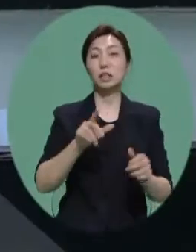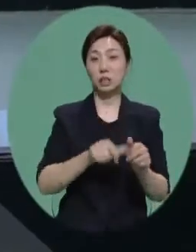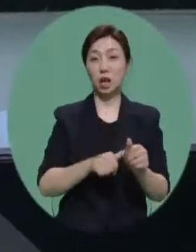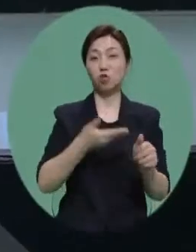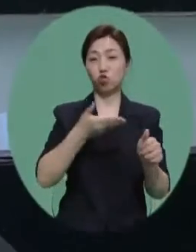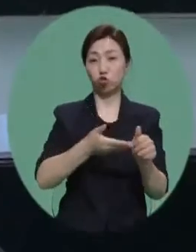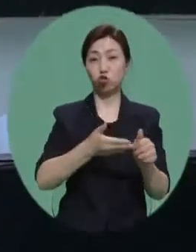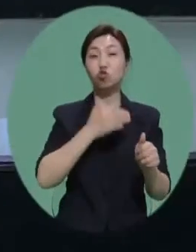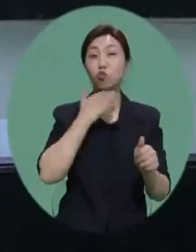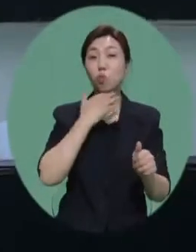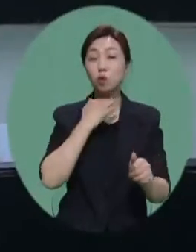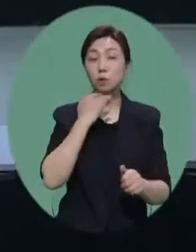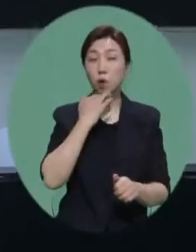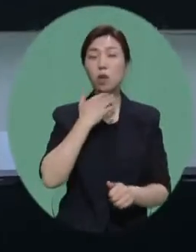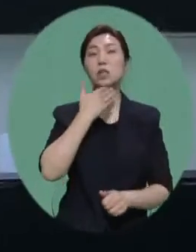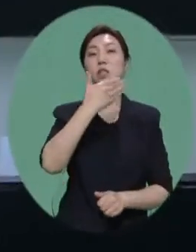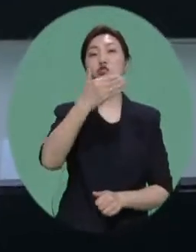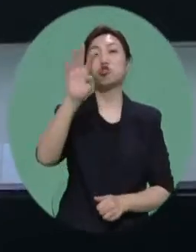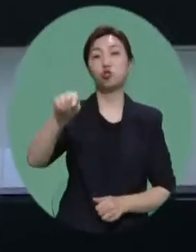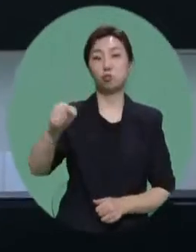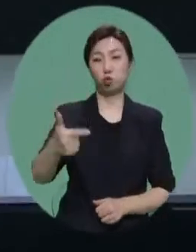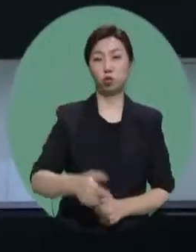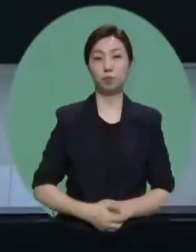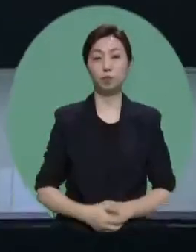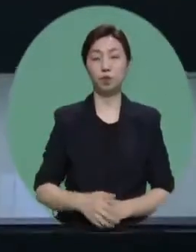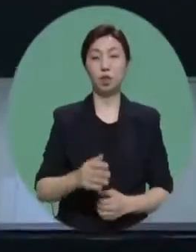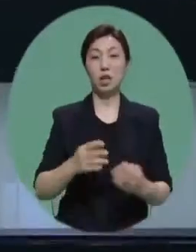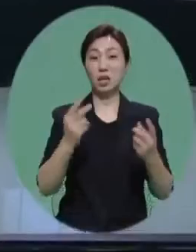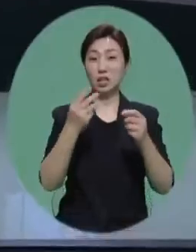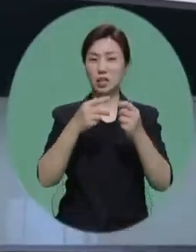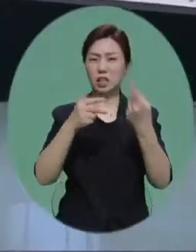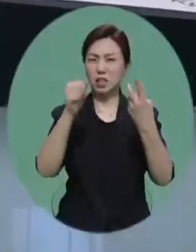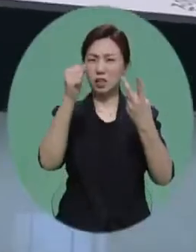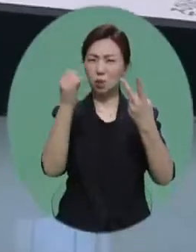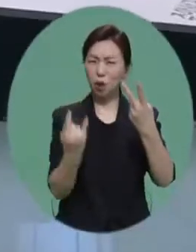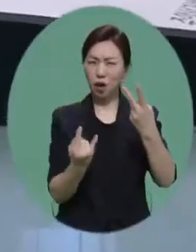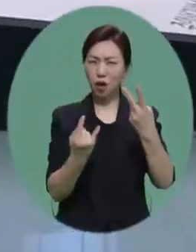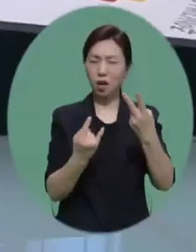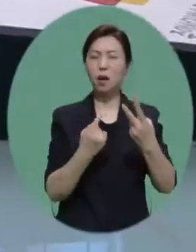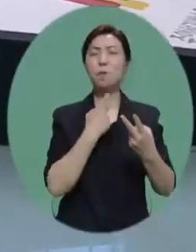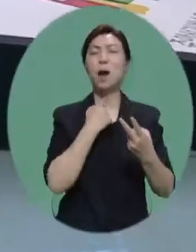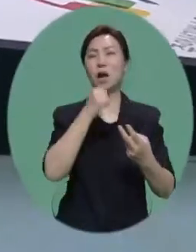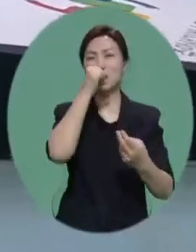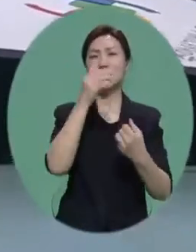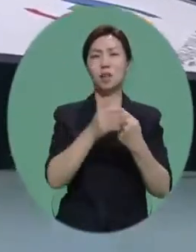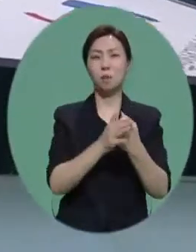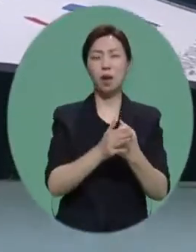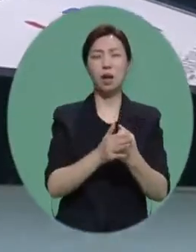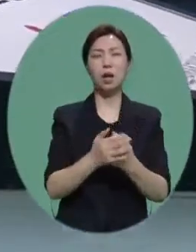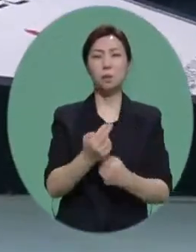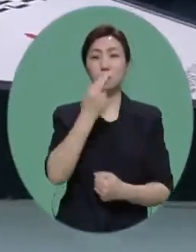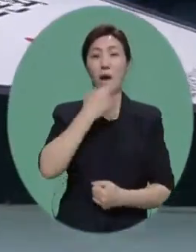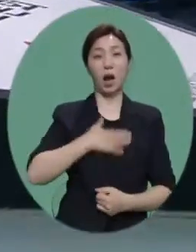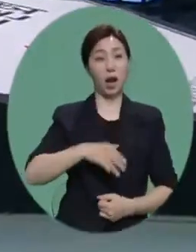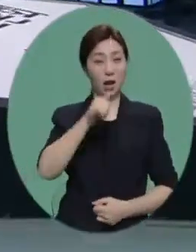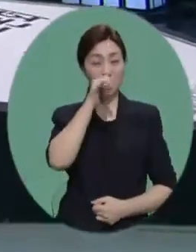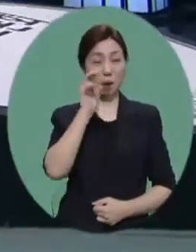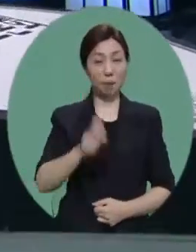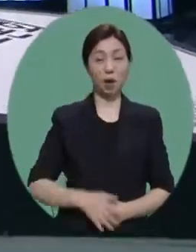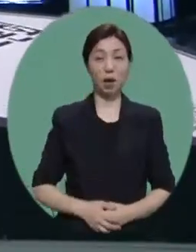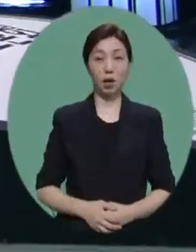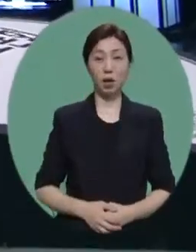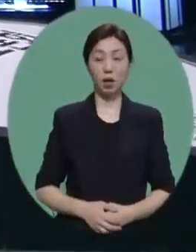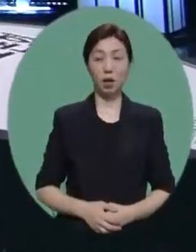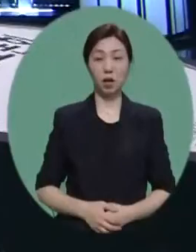저희가 들이 겠는데 두 가지 규칙 2번 토론 해보셨습니까 이제 유카 시죠 주도권을 가진 후보가 반드시 두며